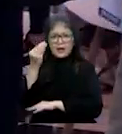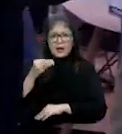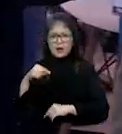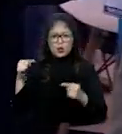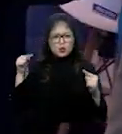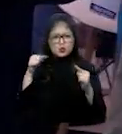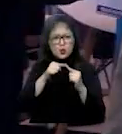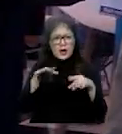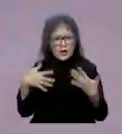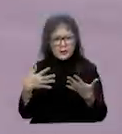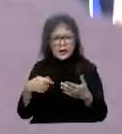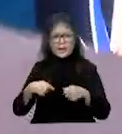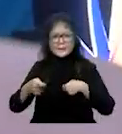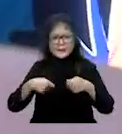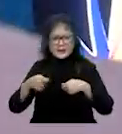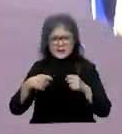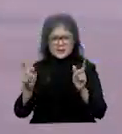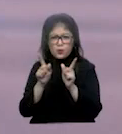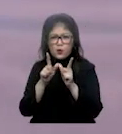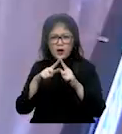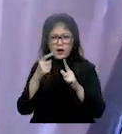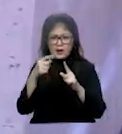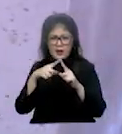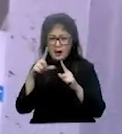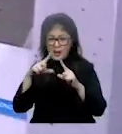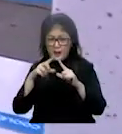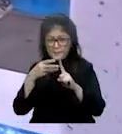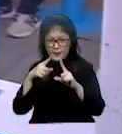waralaba dan lisensi baik lokal maupun mancanegara.